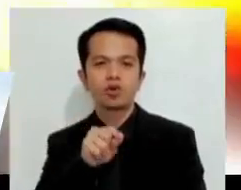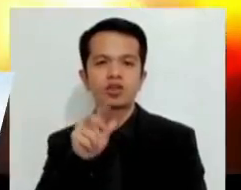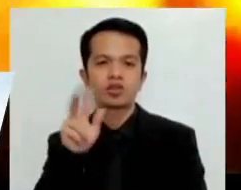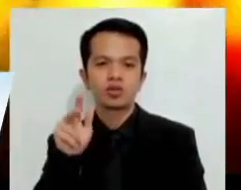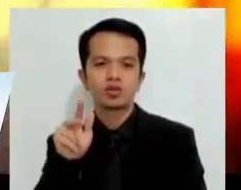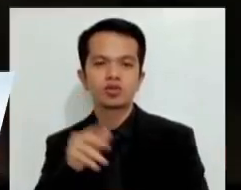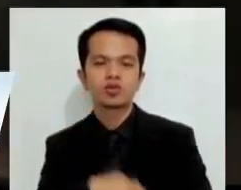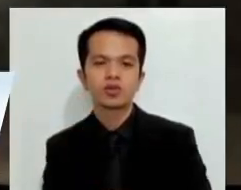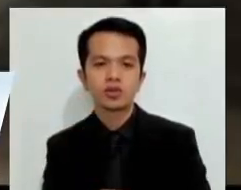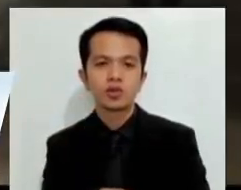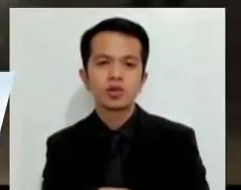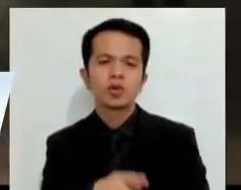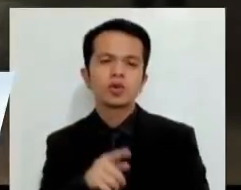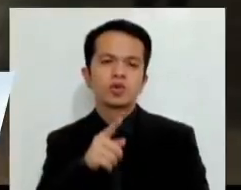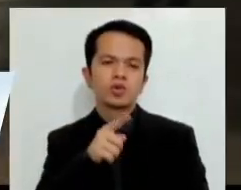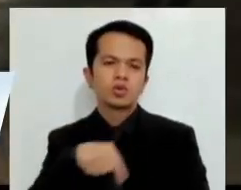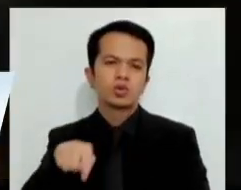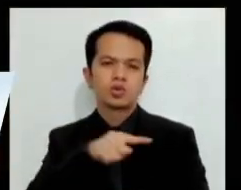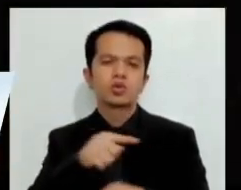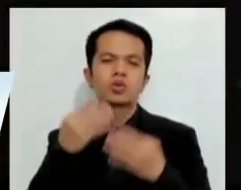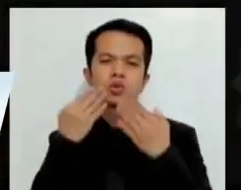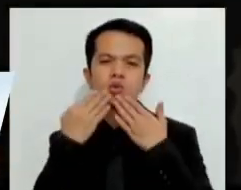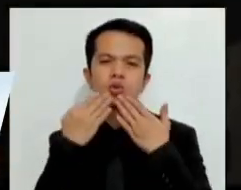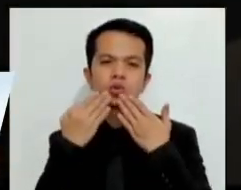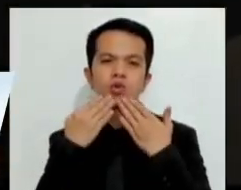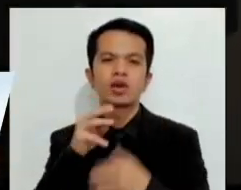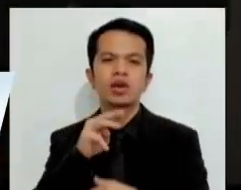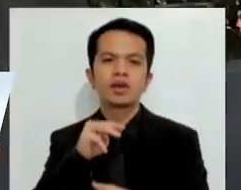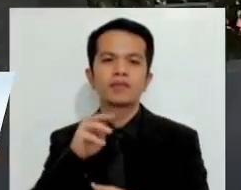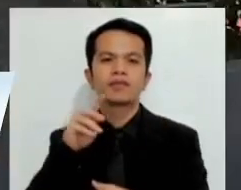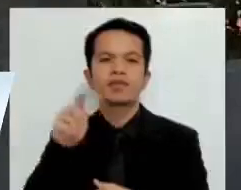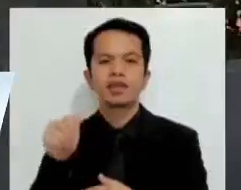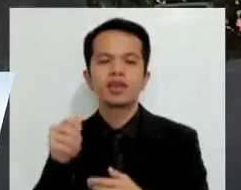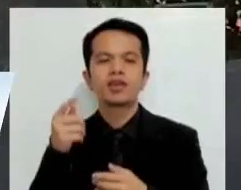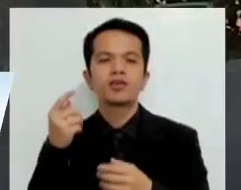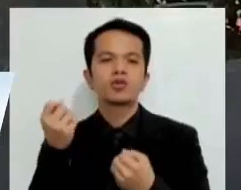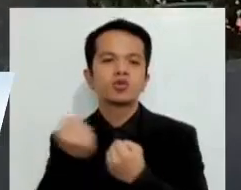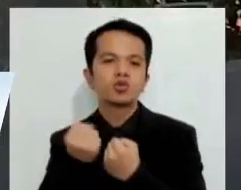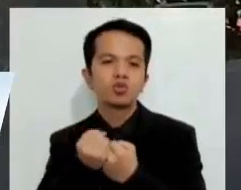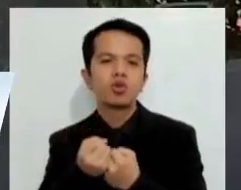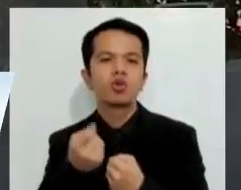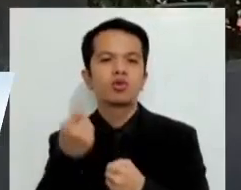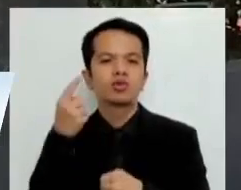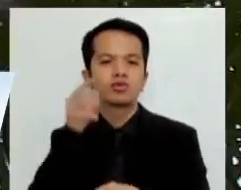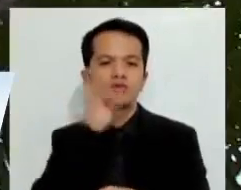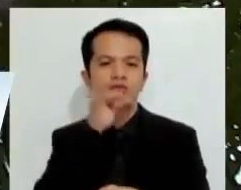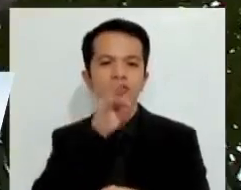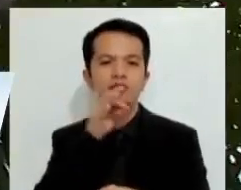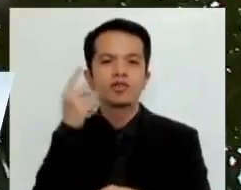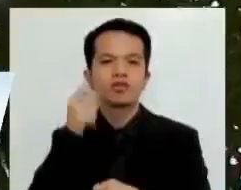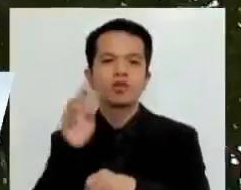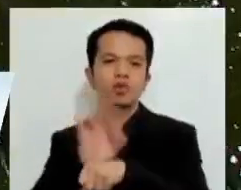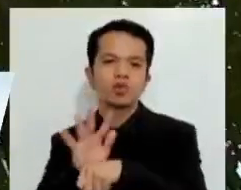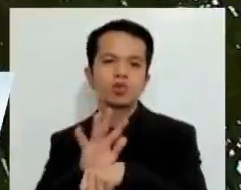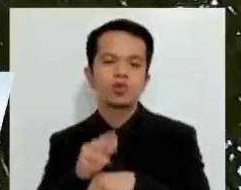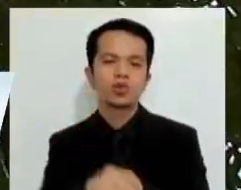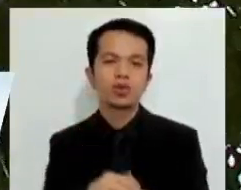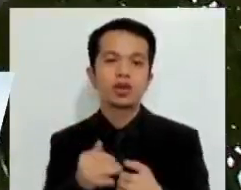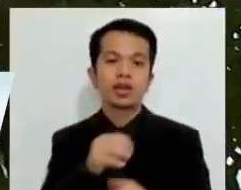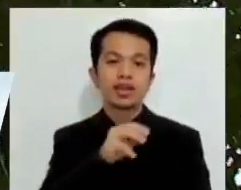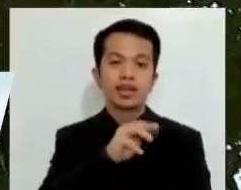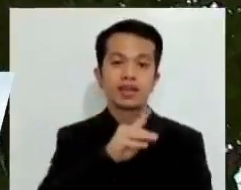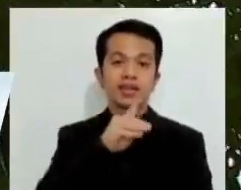ng MMDA sa suportang natanggap ng mga pelikulang Pilipino. Ayon kay MMDA Acting Chairman and